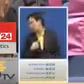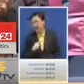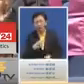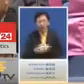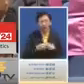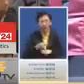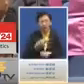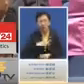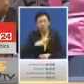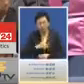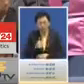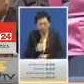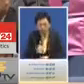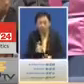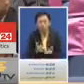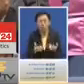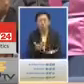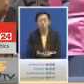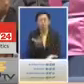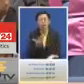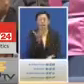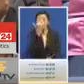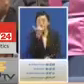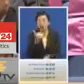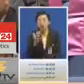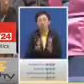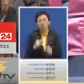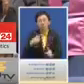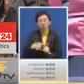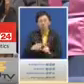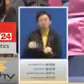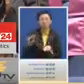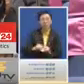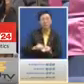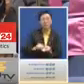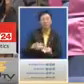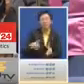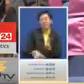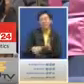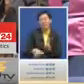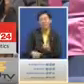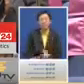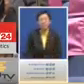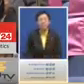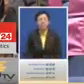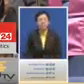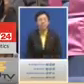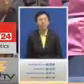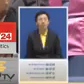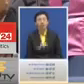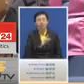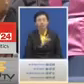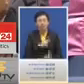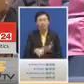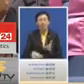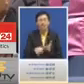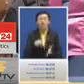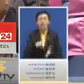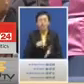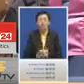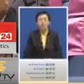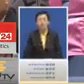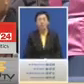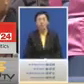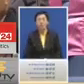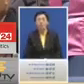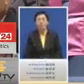ม่ขายเข้าตลาดของแพงไม่แพงได้ยังไงก็พ่อค้าไปบวกภาษีทางอ้อมให้เขาอะเขารับผิดชอบภาษีอ้อมและภาษีเลือด